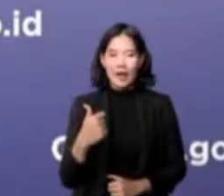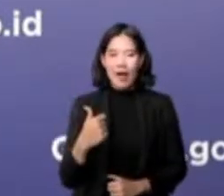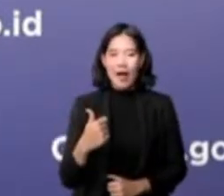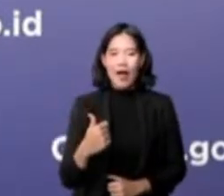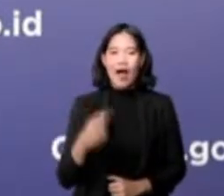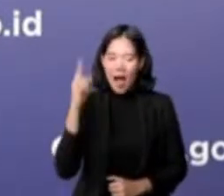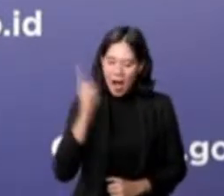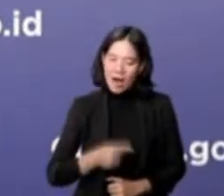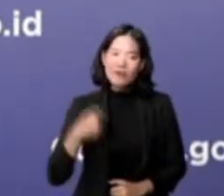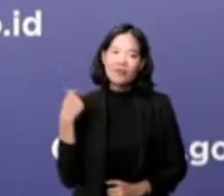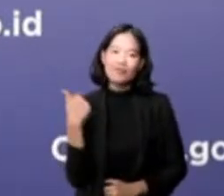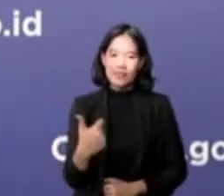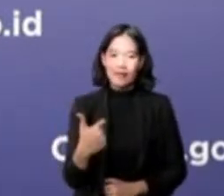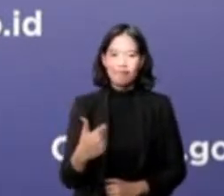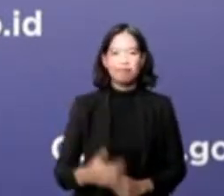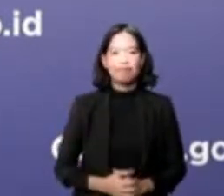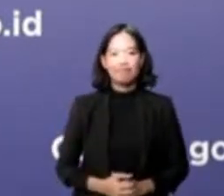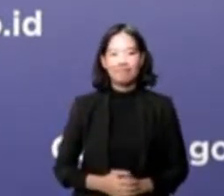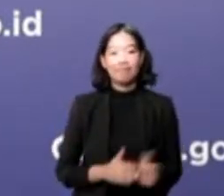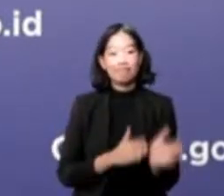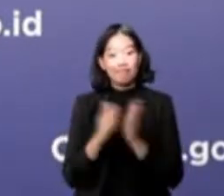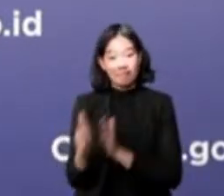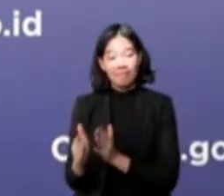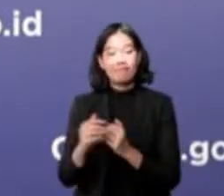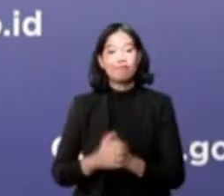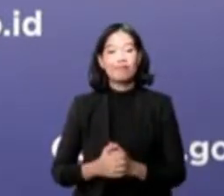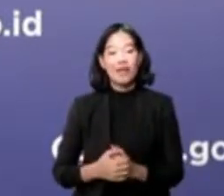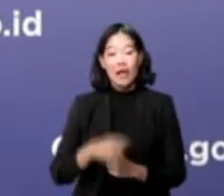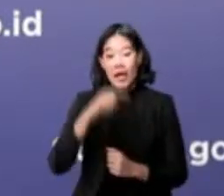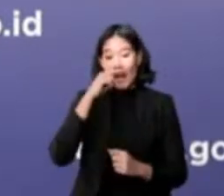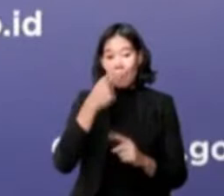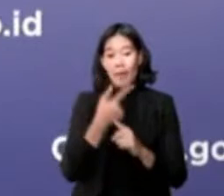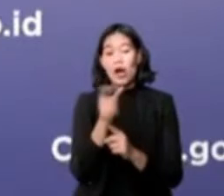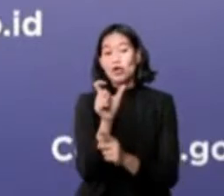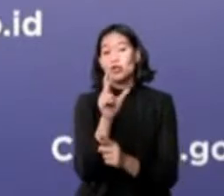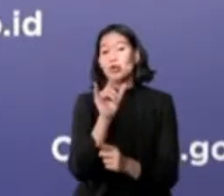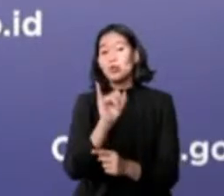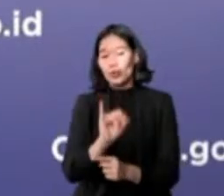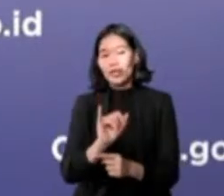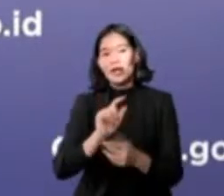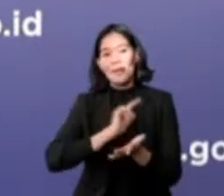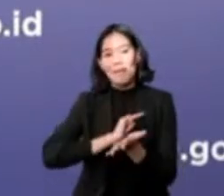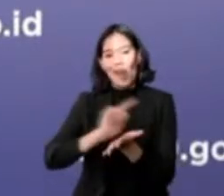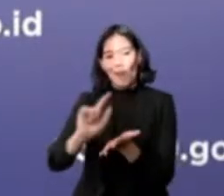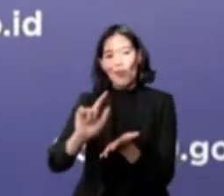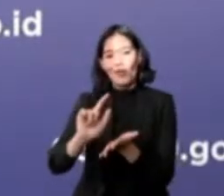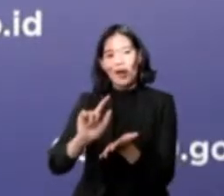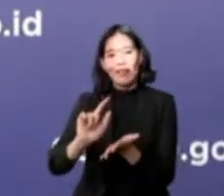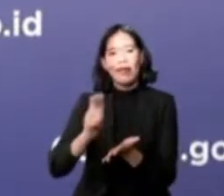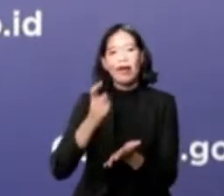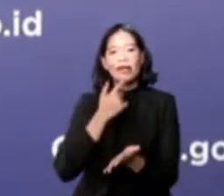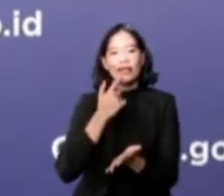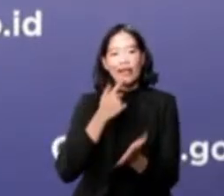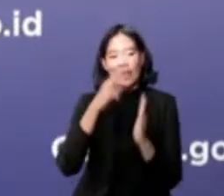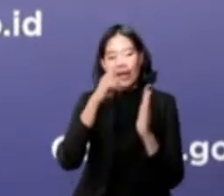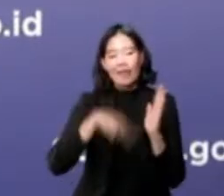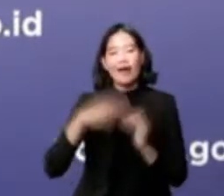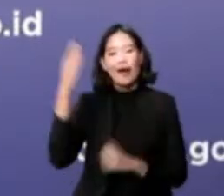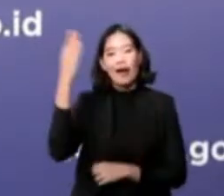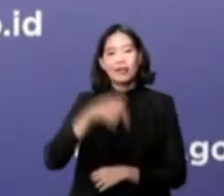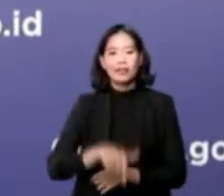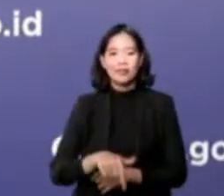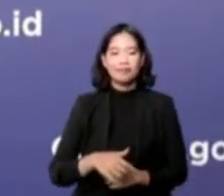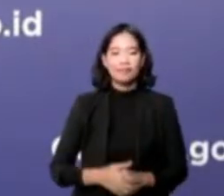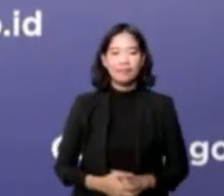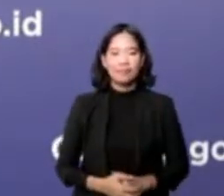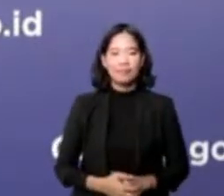pasti bisa, kita harus bisa. Selanjutnya, saya persilahkan Bapak Dr. Ahmad Yuryanto untuk menyampaikan kinerja data hari ini.